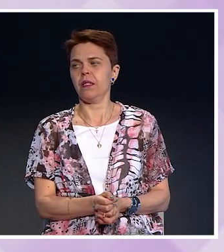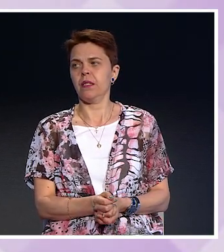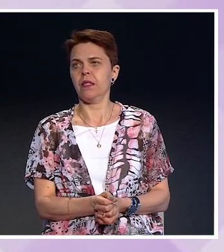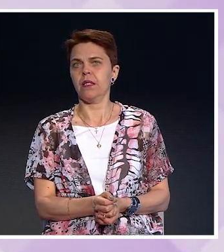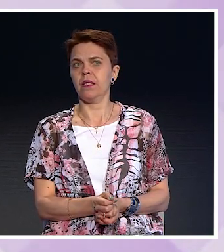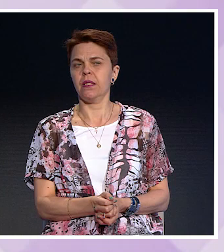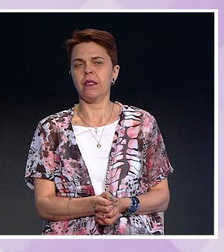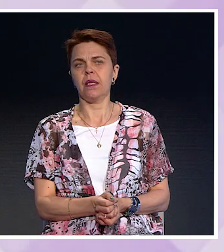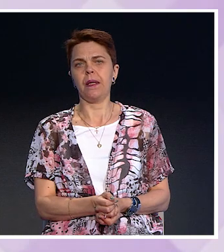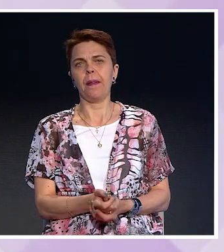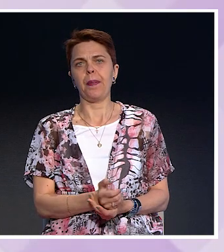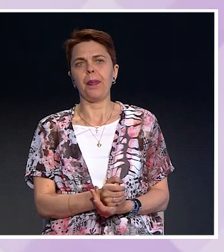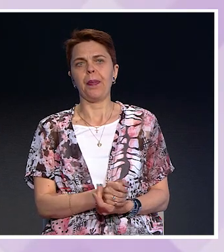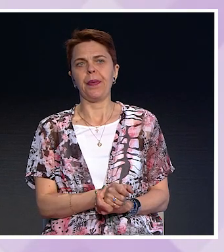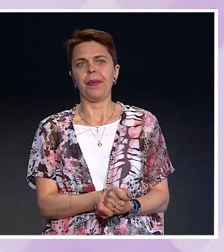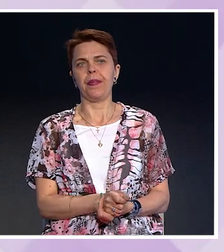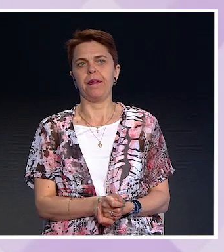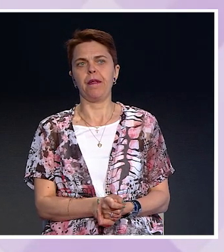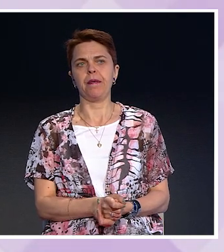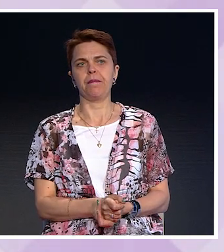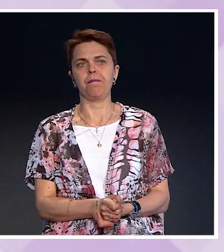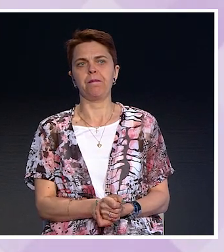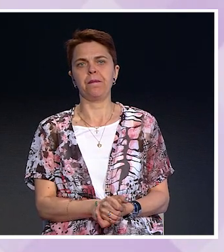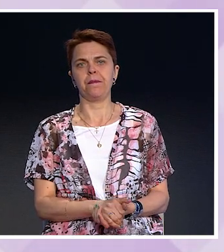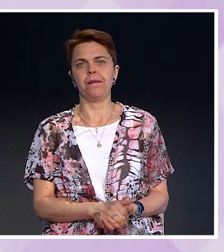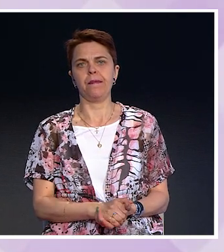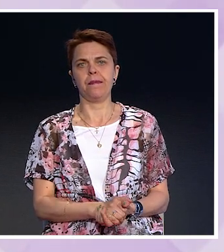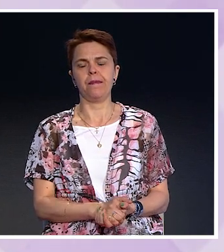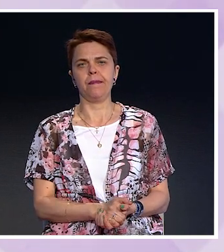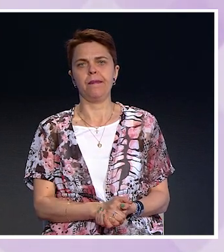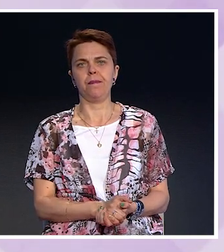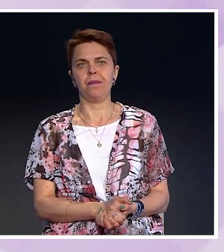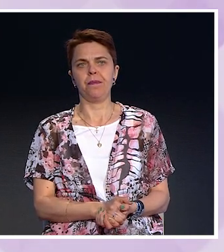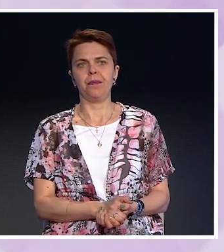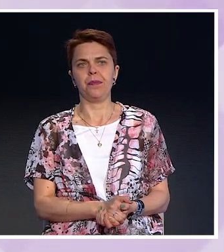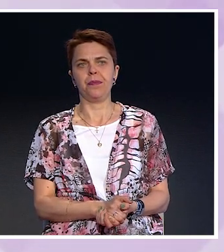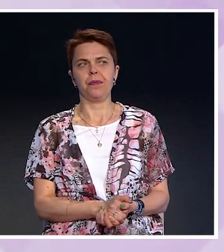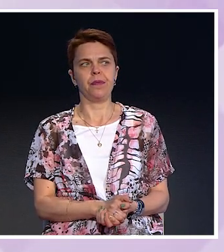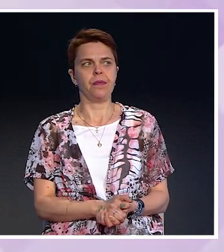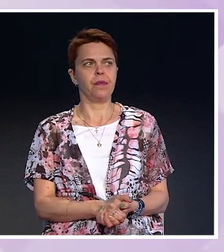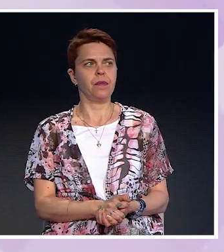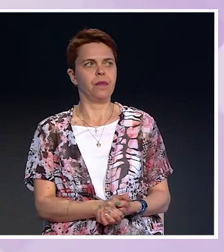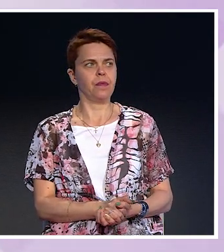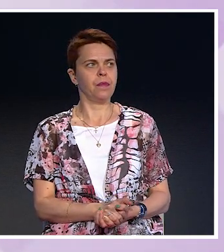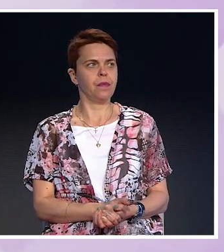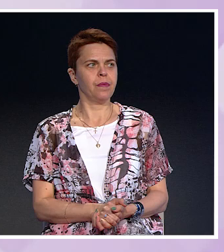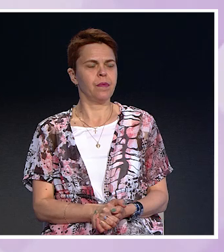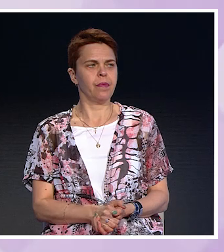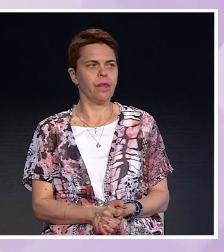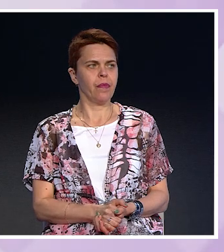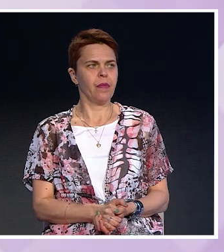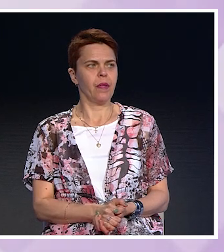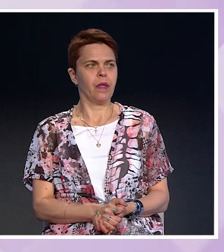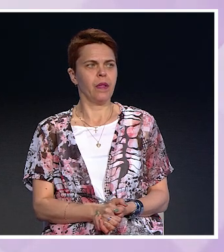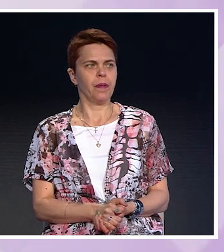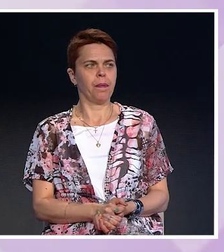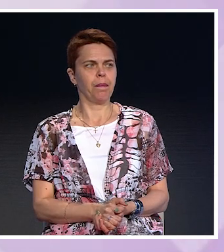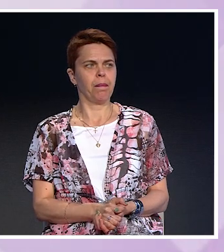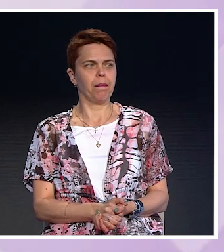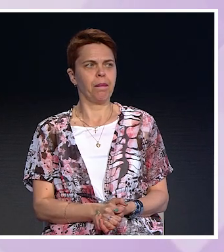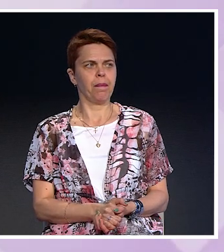Доброго дня всім. В ці складні часи пандемії ми побачили, що насправді